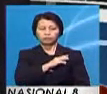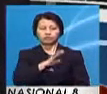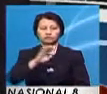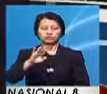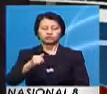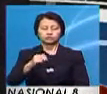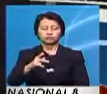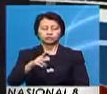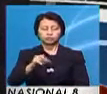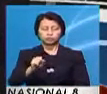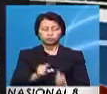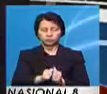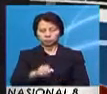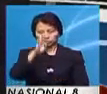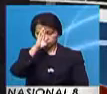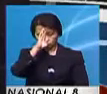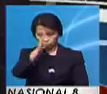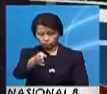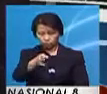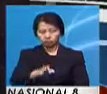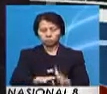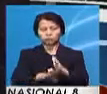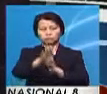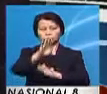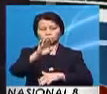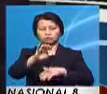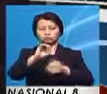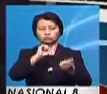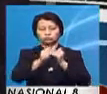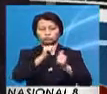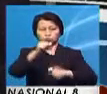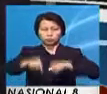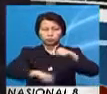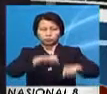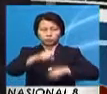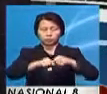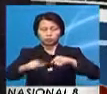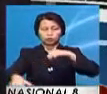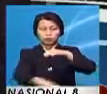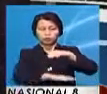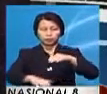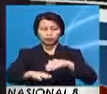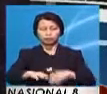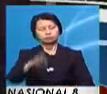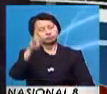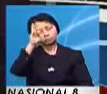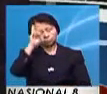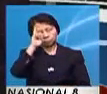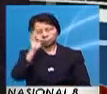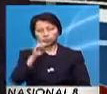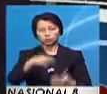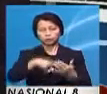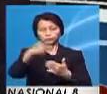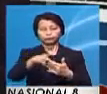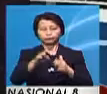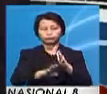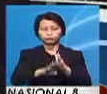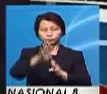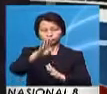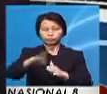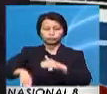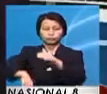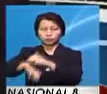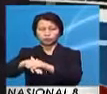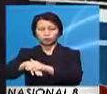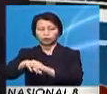Sukan dengan fokus untuk pembangunan sukan basikal akar umbi. Peranannya sama seperti program pembangunan bola sepak